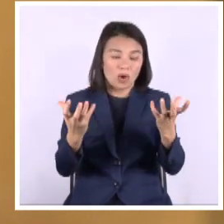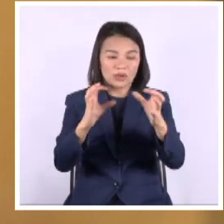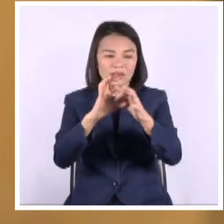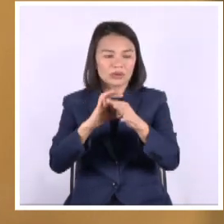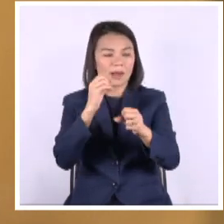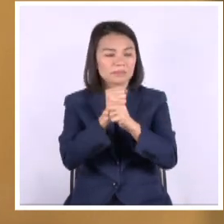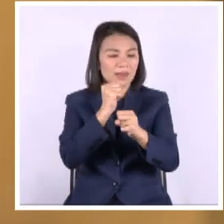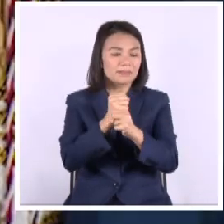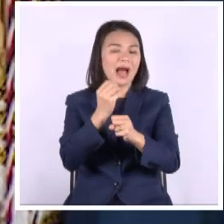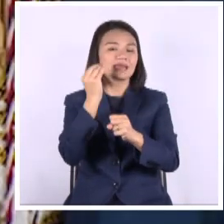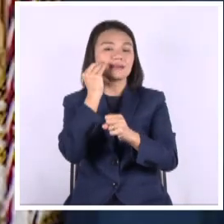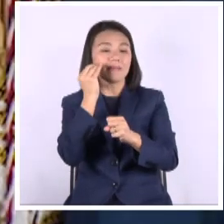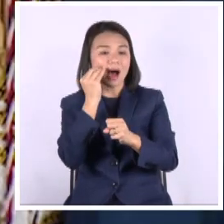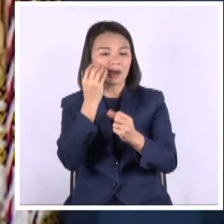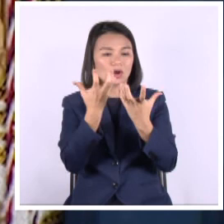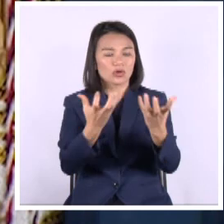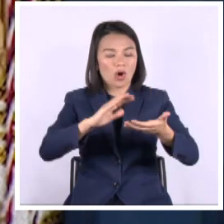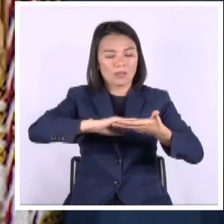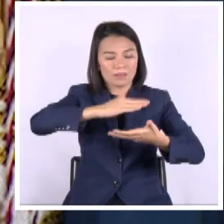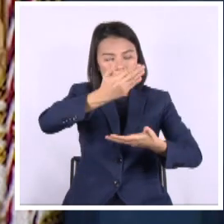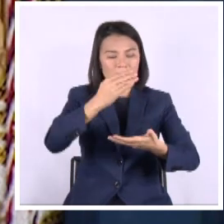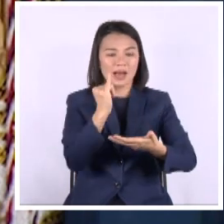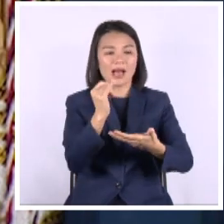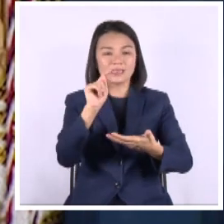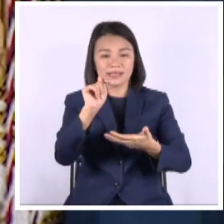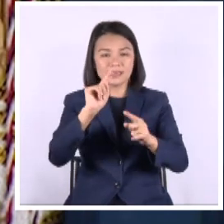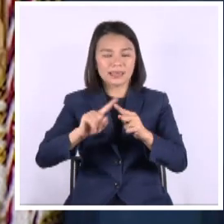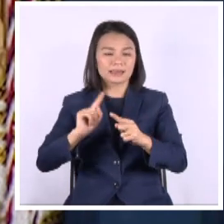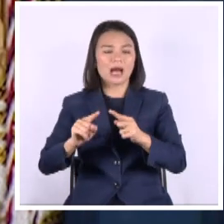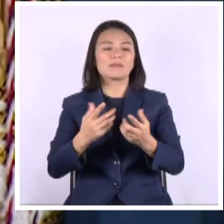homeนะครับรวมถึงสินค้าอิเล็กทรอนิกส์ที่ยังขยายตัวได้ดีในช่วงครู 19อีกด้วยครับ